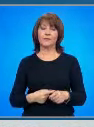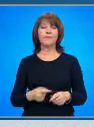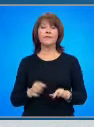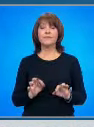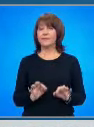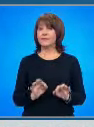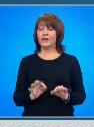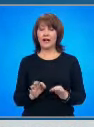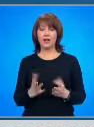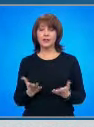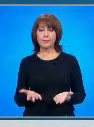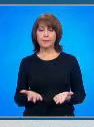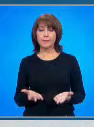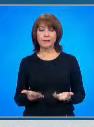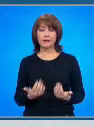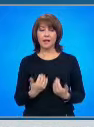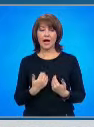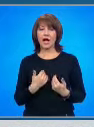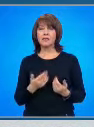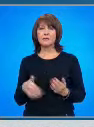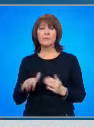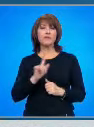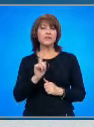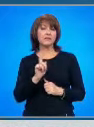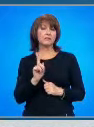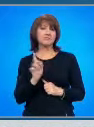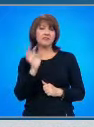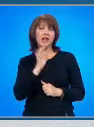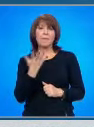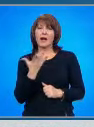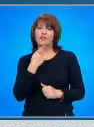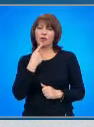Така че аз повече няма какво да кажа.